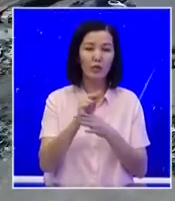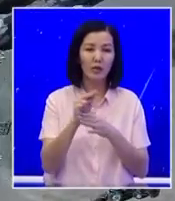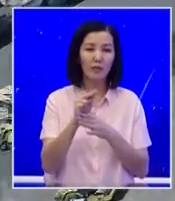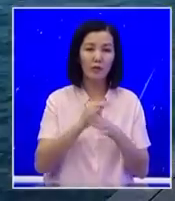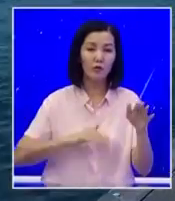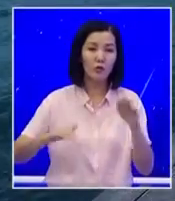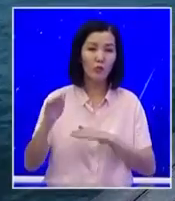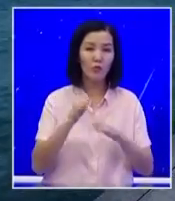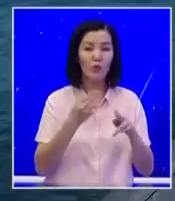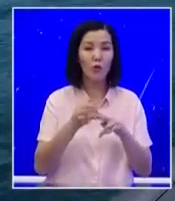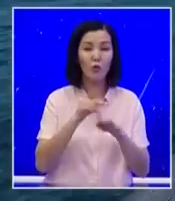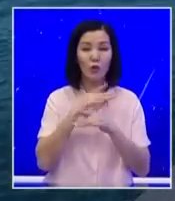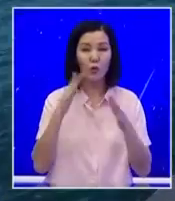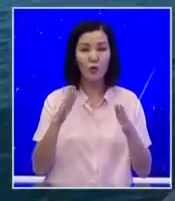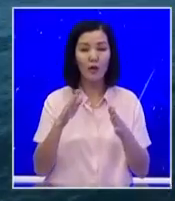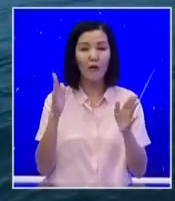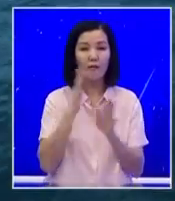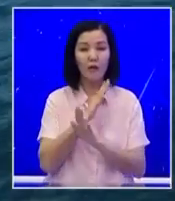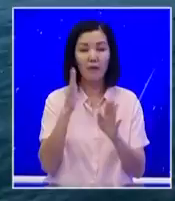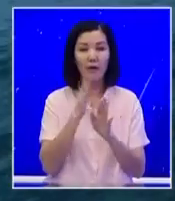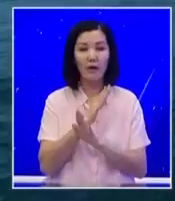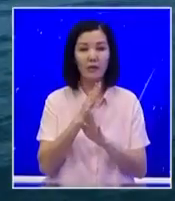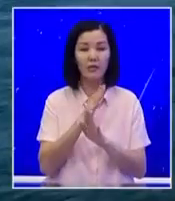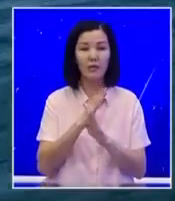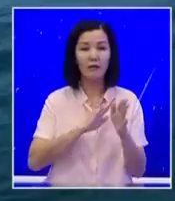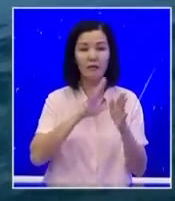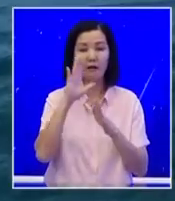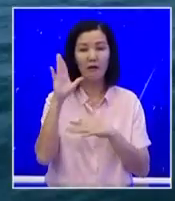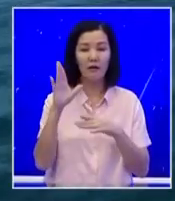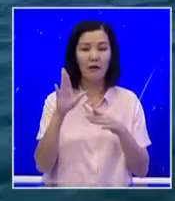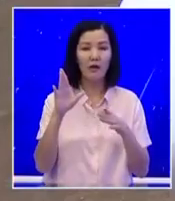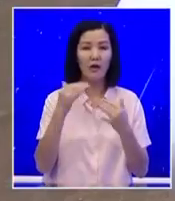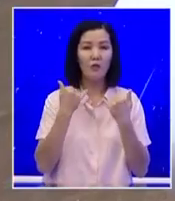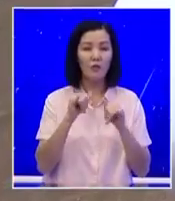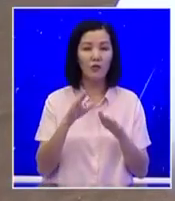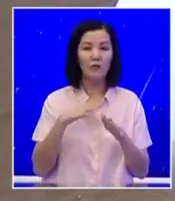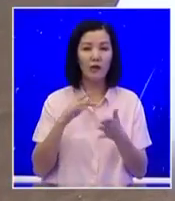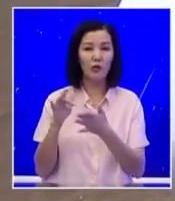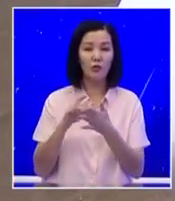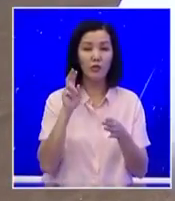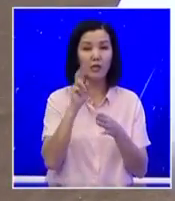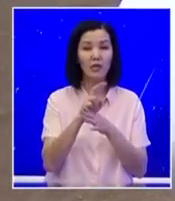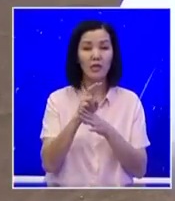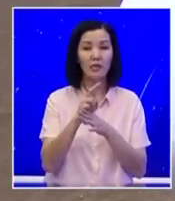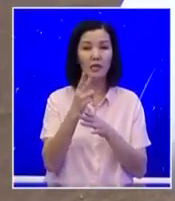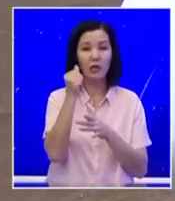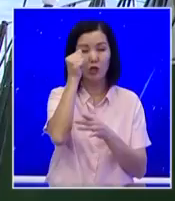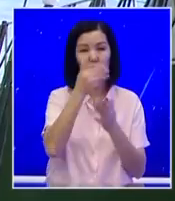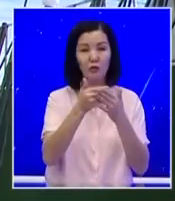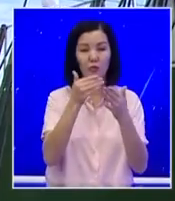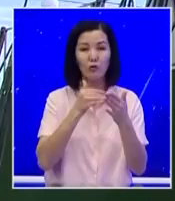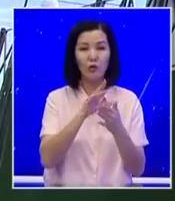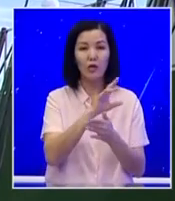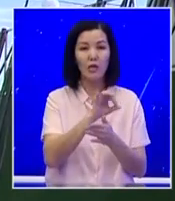құмарлана шомылатындар көп. Табиғаты өз алдына бір бөлек таңғажайып. Туристер мұнда келсе, кеткісі келмейді ақ. Осыдан 2 жыл бұрын